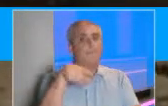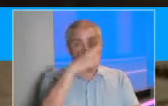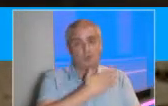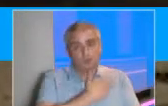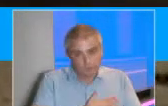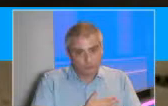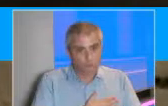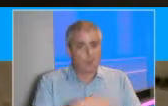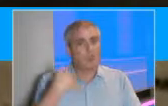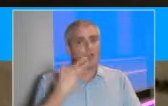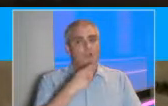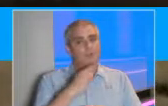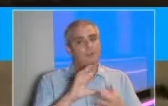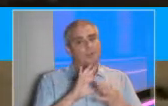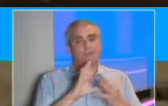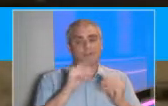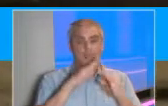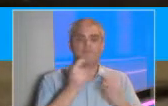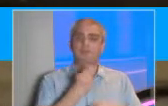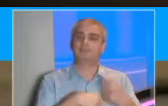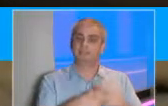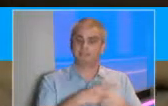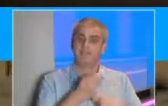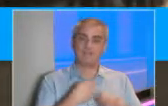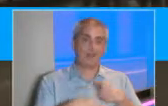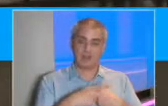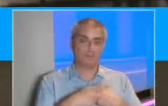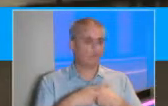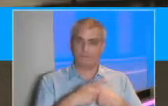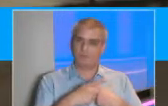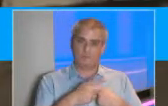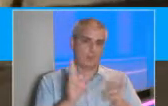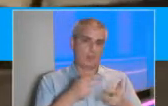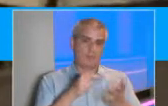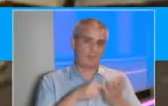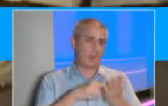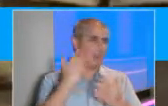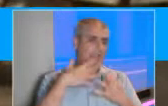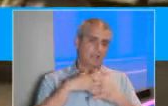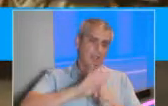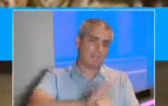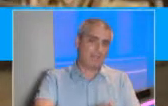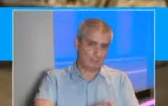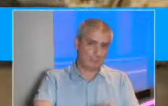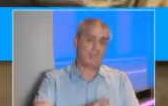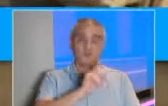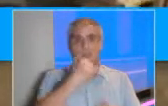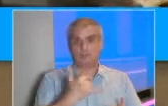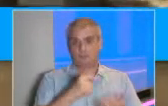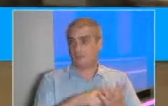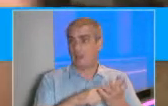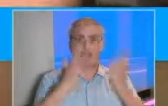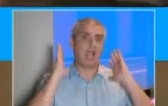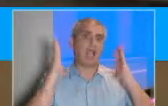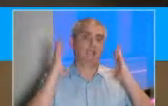שרצו ושאפו להיות בקשר לבנון עסקי וכלכלי לא יכלו בגלל ארצות הברית והסנקציות. יכול להיות שעכשיו בגלל